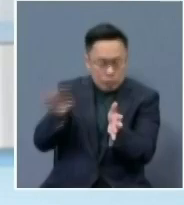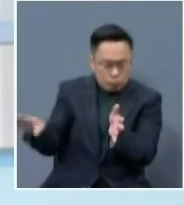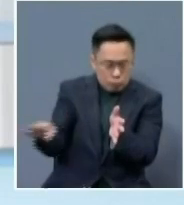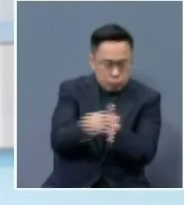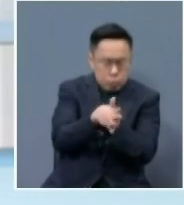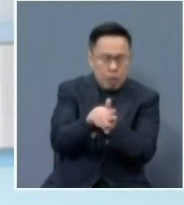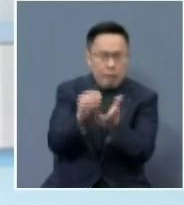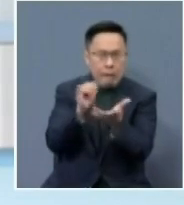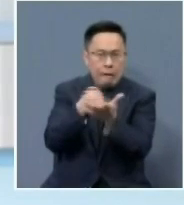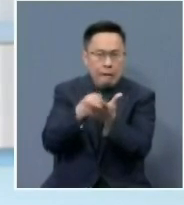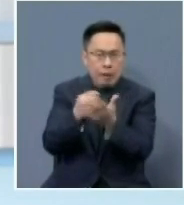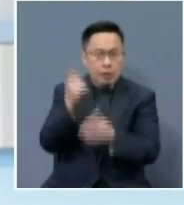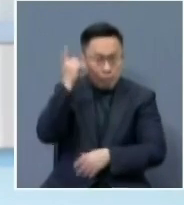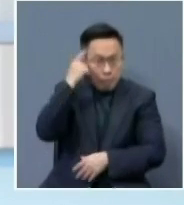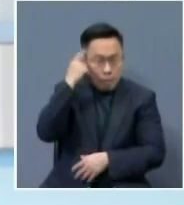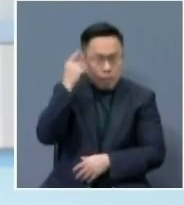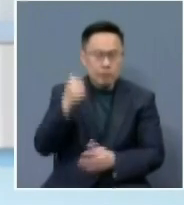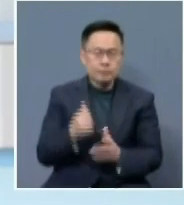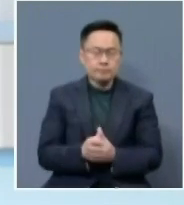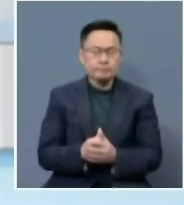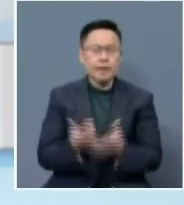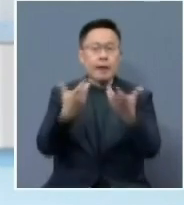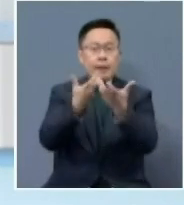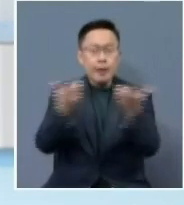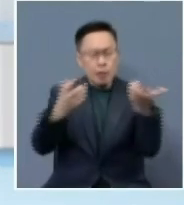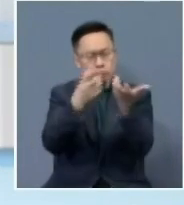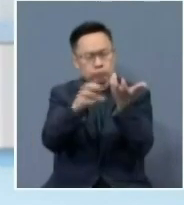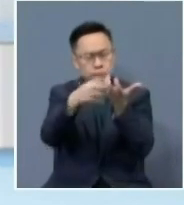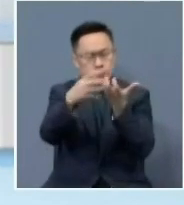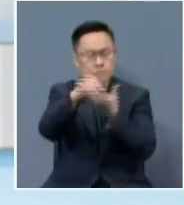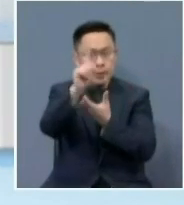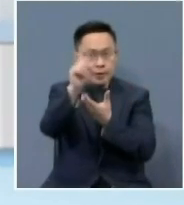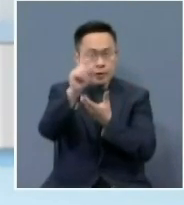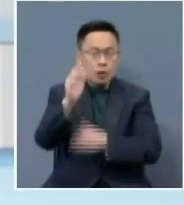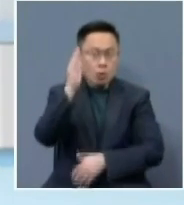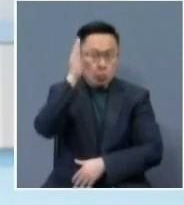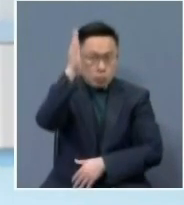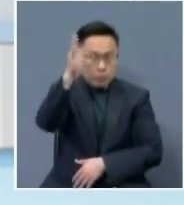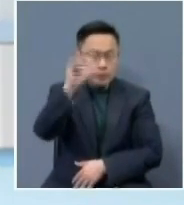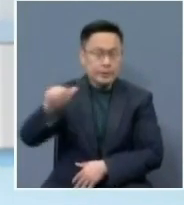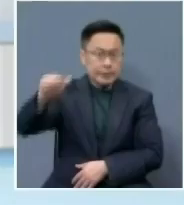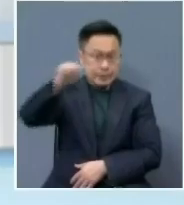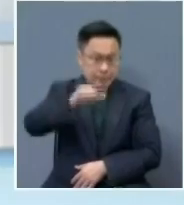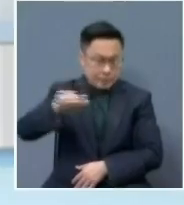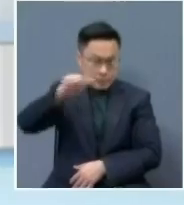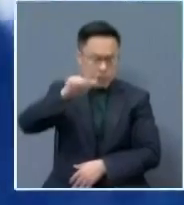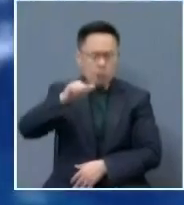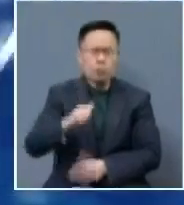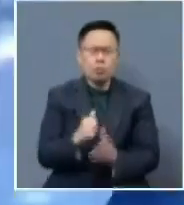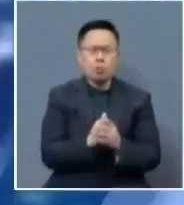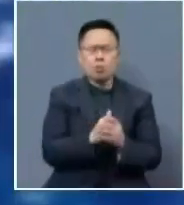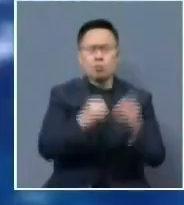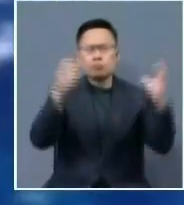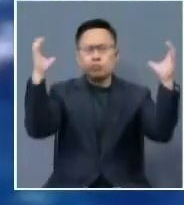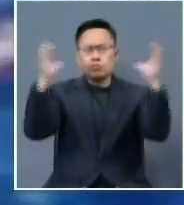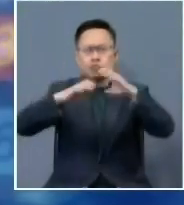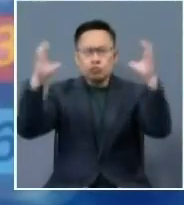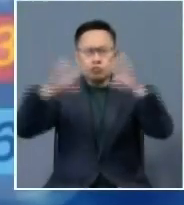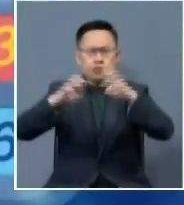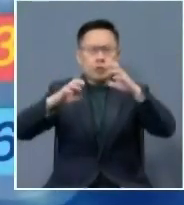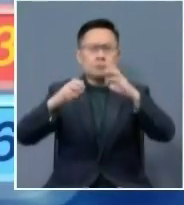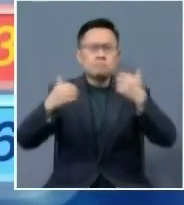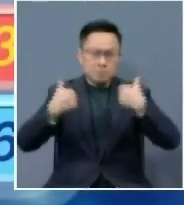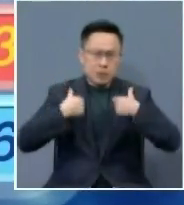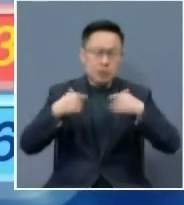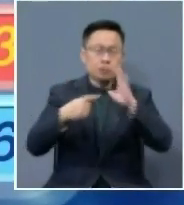ค่ะมาดูสภาพอากาศรายทวีปในวันพรุ่งนี้กันหน่อยค่ะในพื้นที่ของเอเชียค่ะมีฝนฟ้าคะนองในหลายพื้นที่เลยทีเดียว